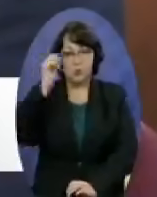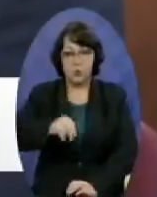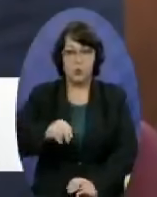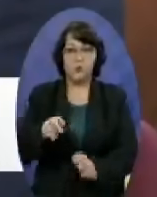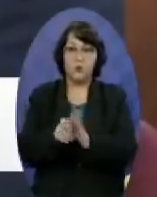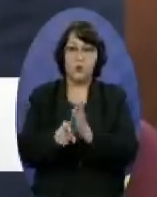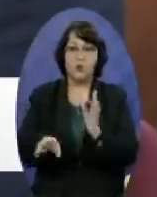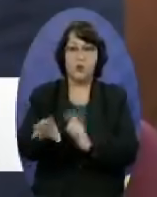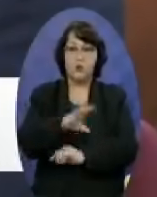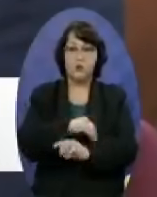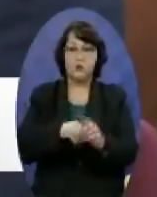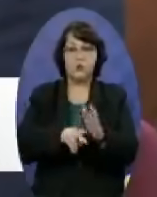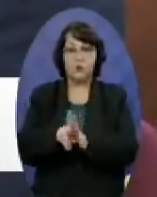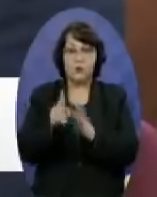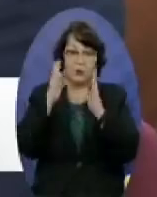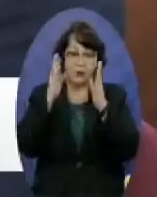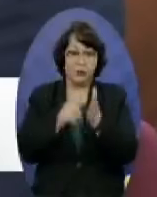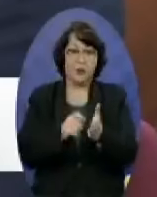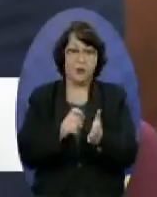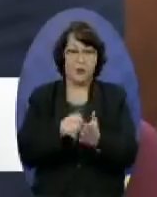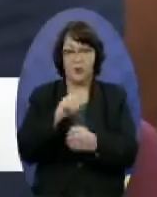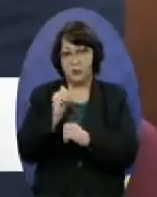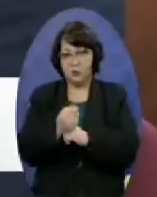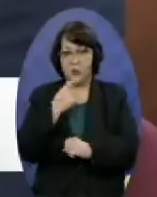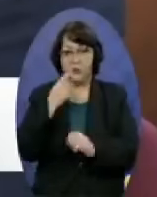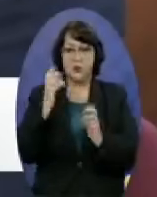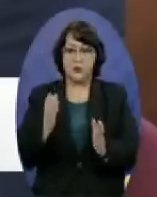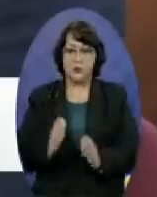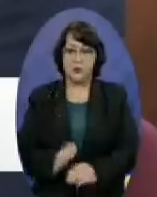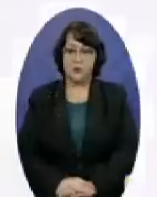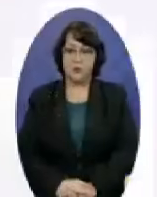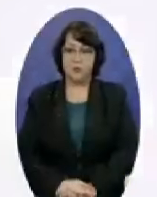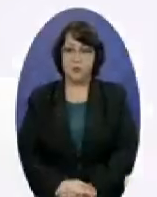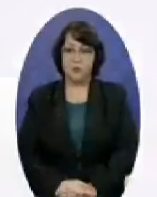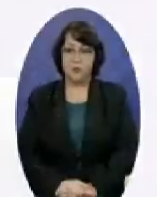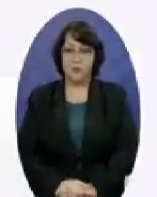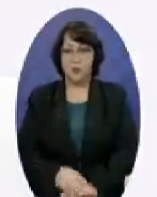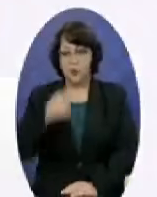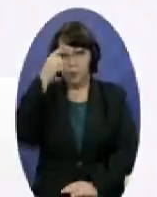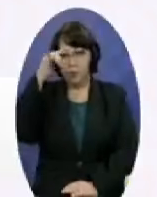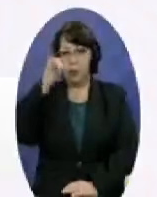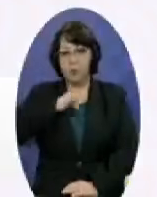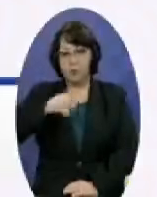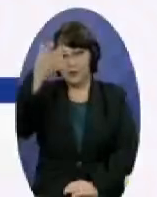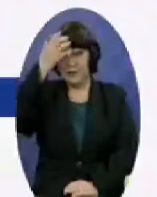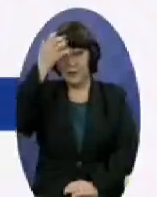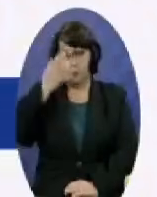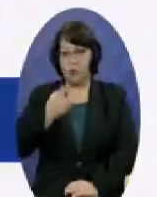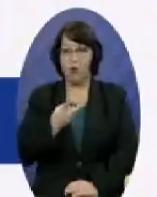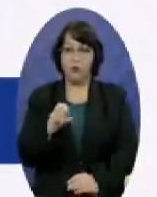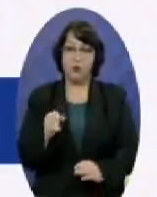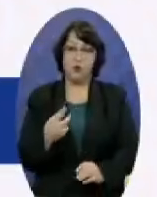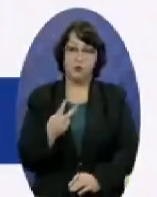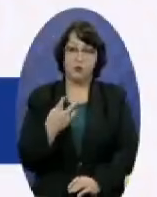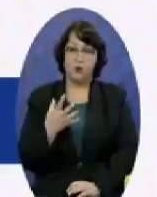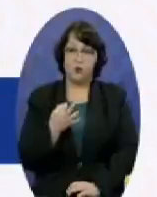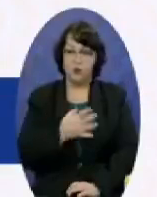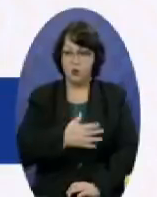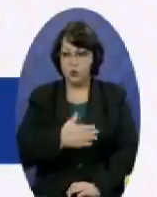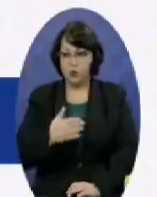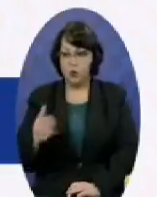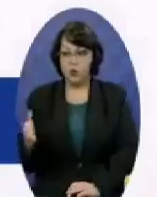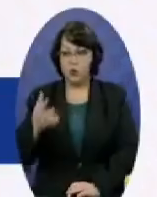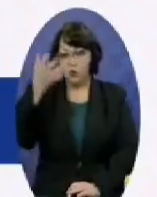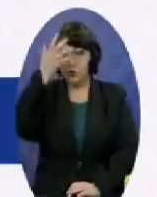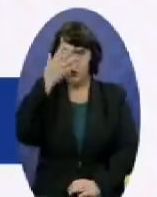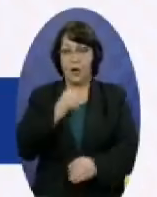орчныг бүрдүүлэх тал дээр анхаарах шаардлагатайг онцлсан юм а. Монгол улсын засгийн газар 2025 оноос эхлэн